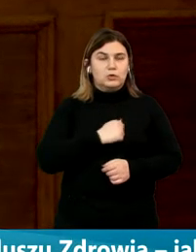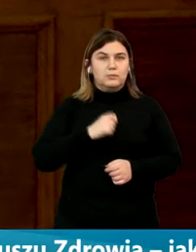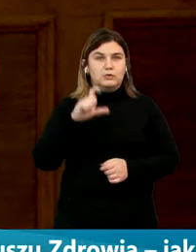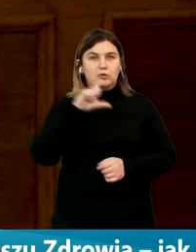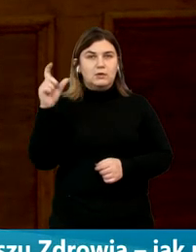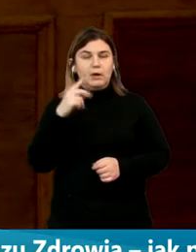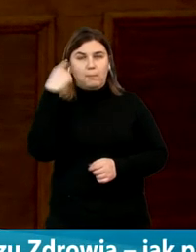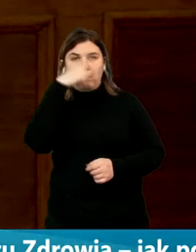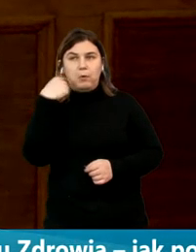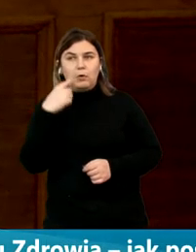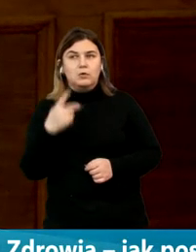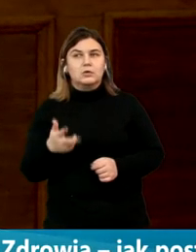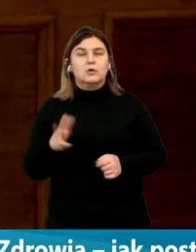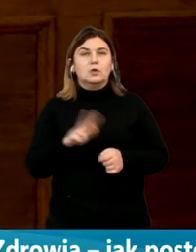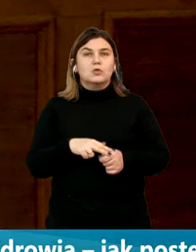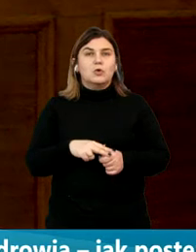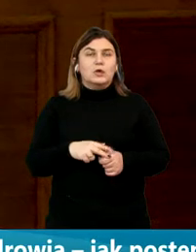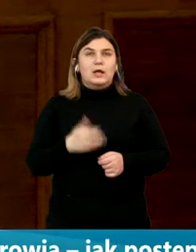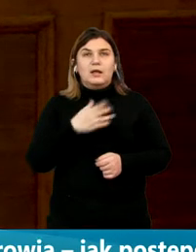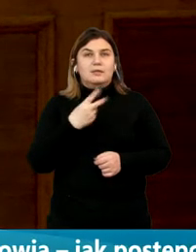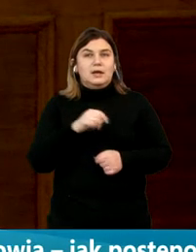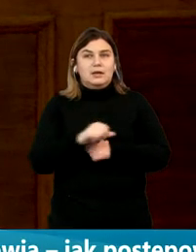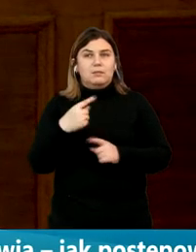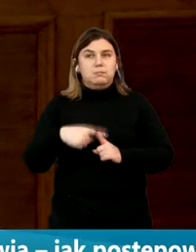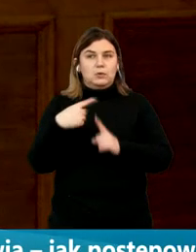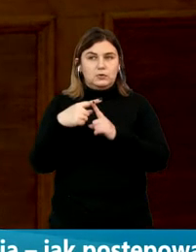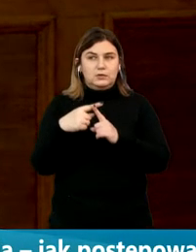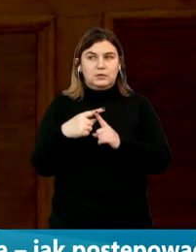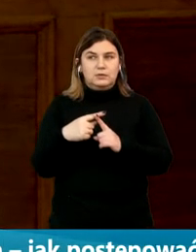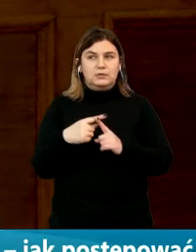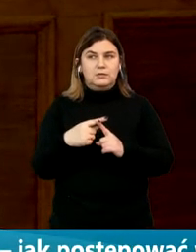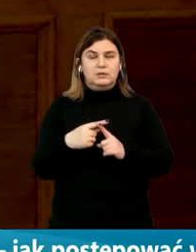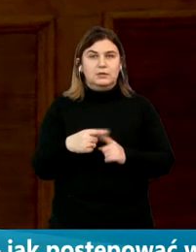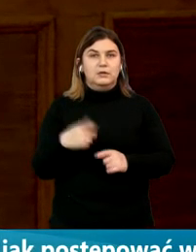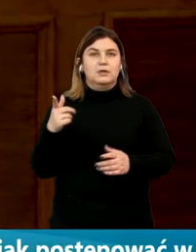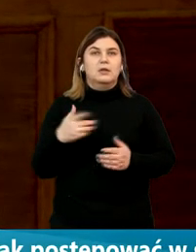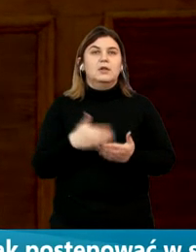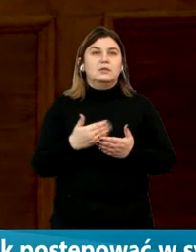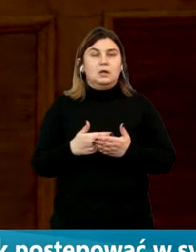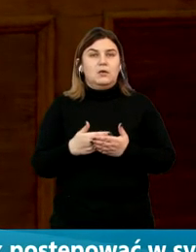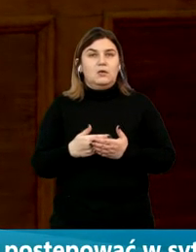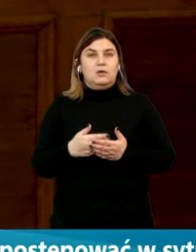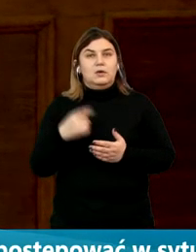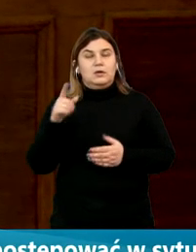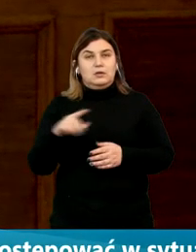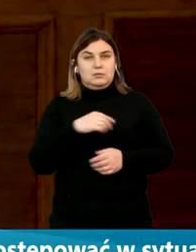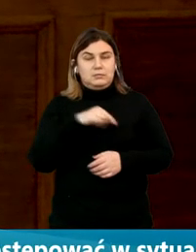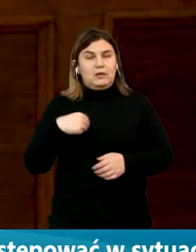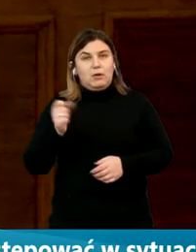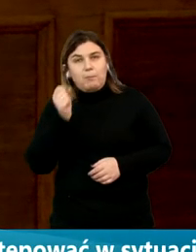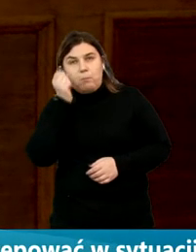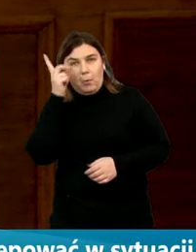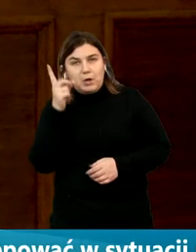która nie napawa optymizmem, więc stąd to wyjście właśnie z naszą inicjatywą,